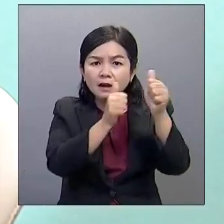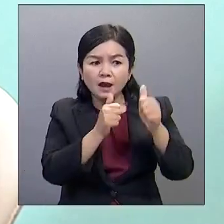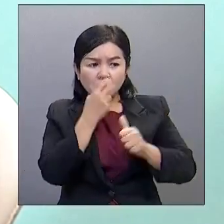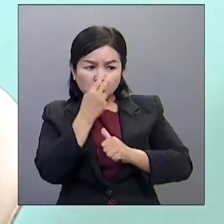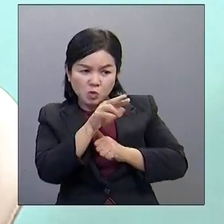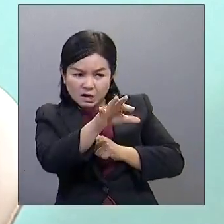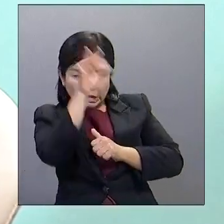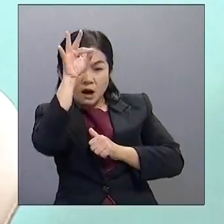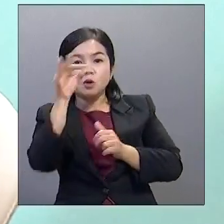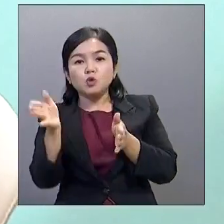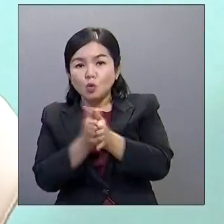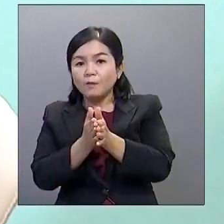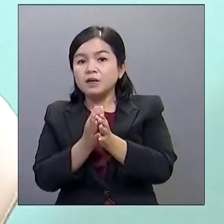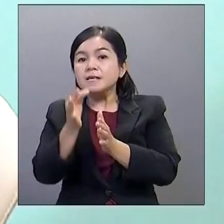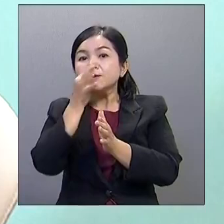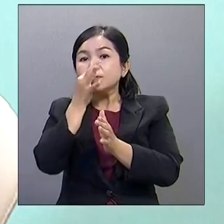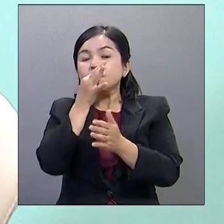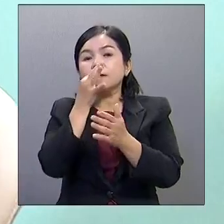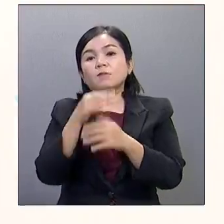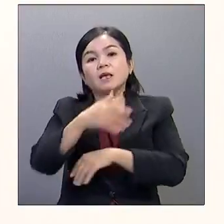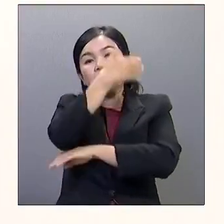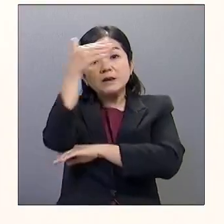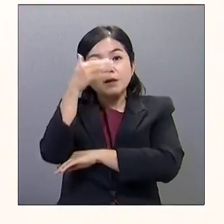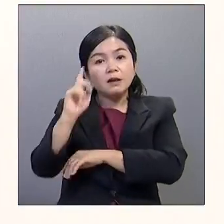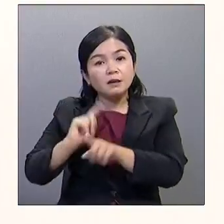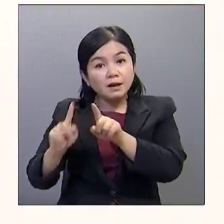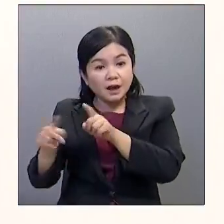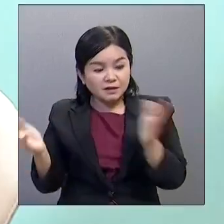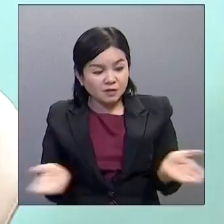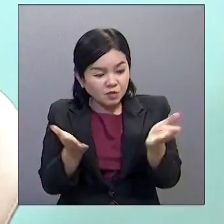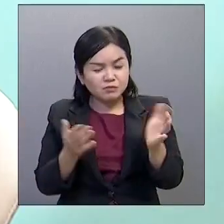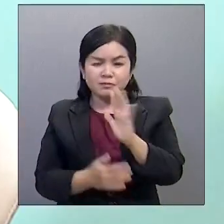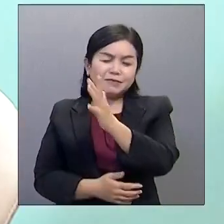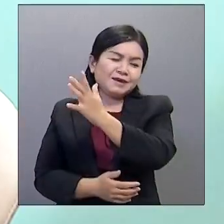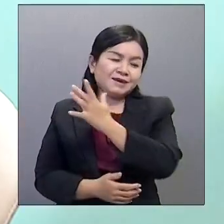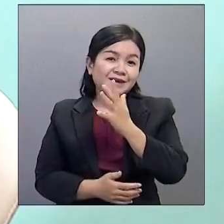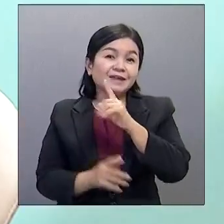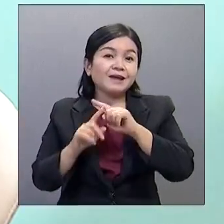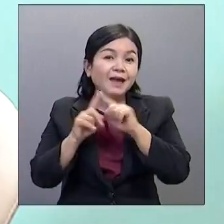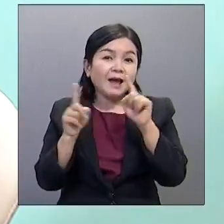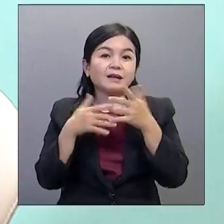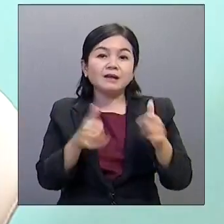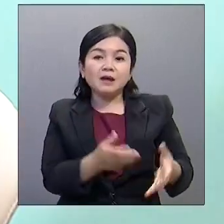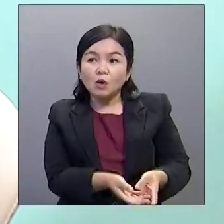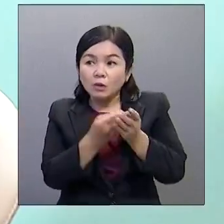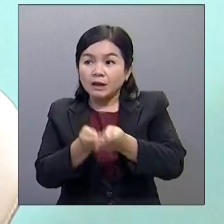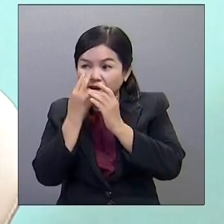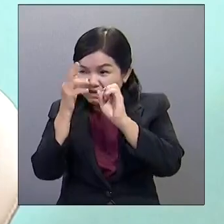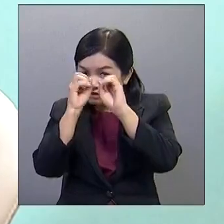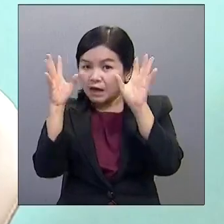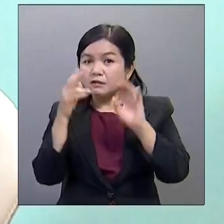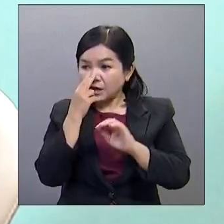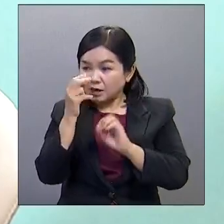จากวอลเลย์บอลเยาวชนของเราทั้งนั้นเลย คุณดันใครบ้างไหมอ ่ ะ ไม่มีเป็นเจดันหรอกเพราะผลงานน้องในสนามเขาประจักษ์อยู่แล้วพี่ต่อพี่